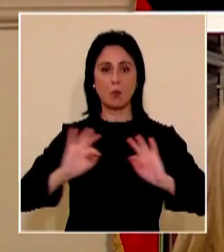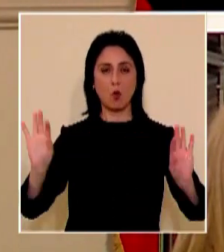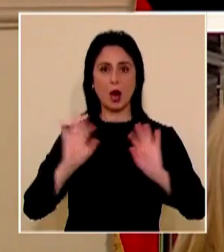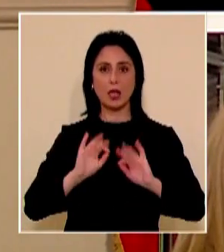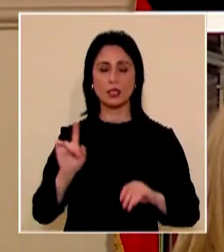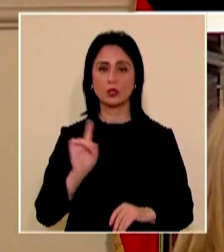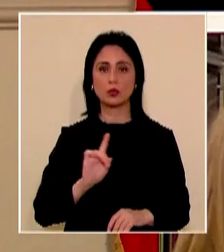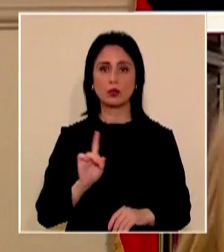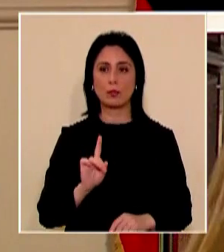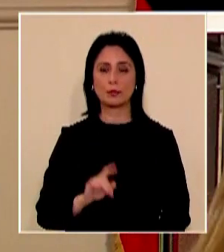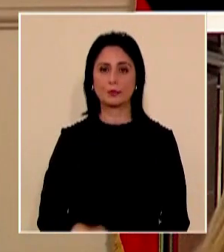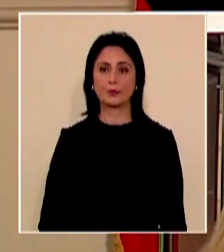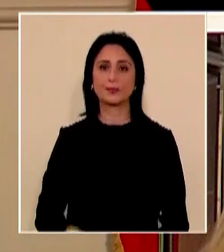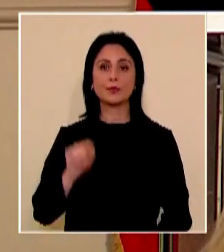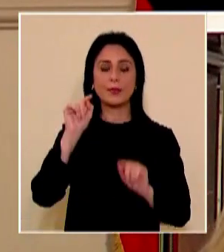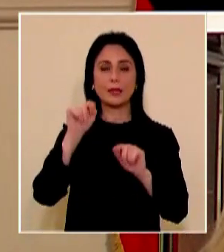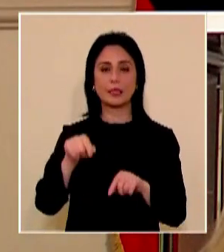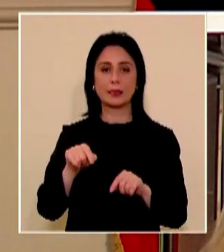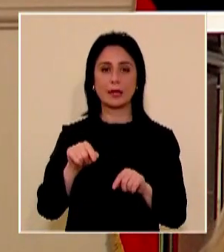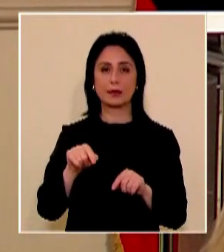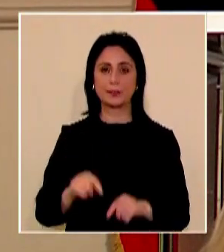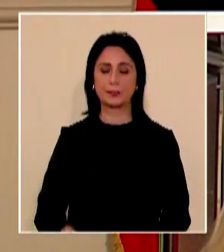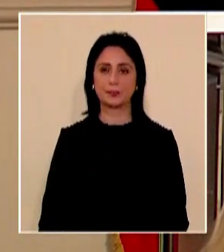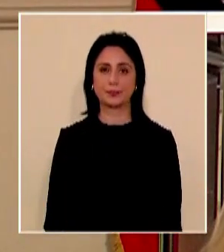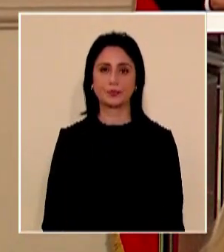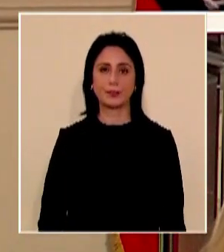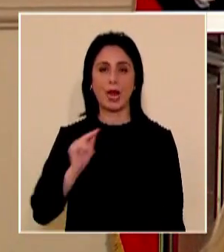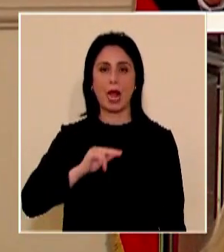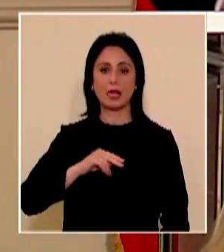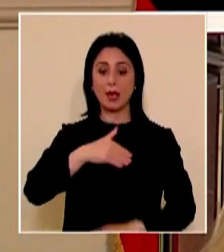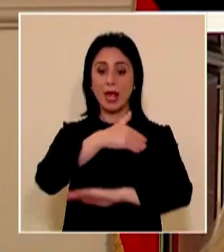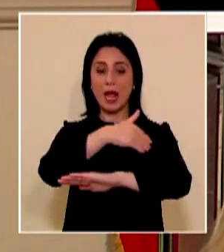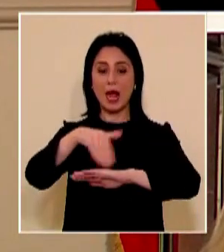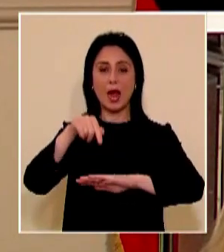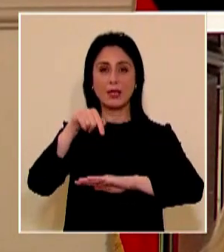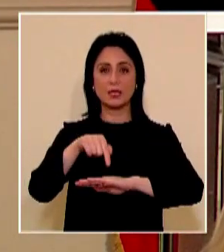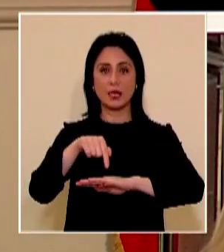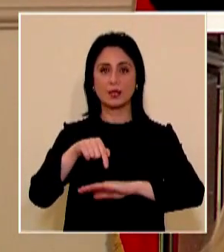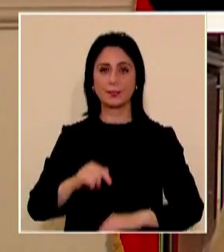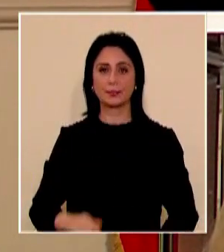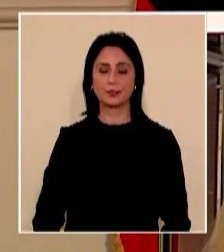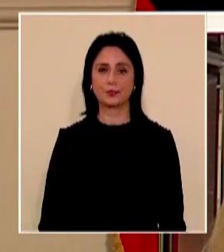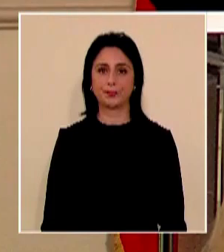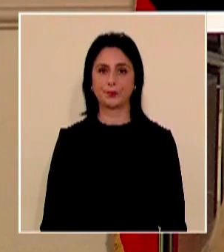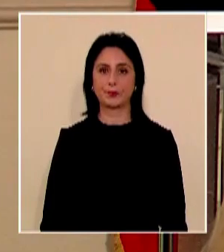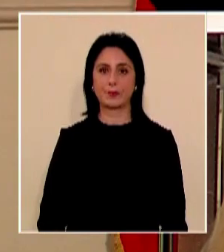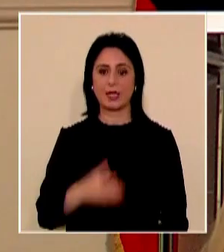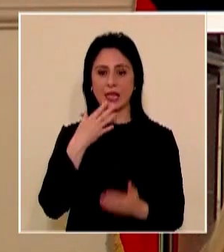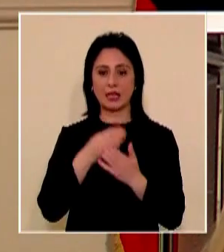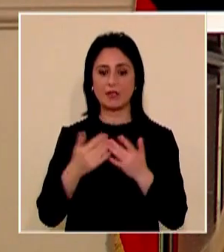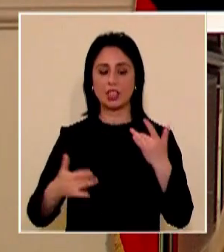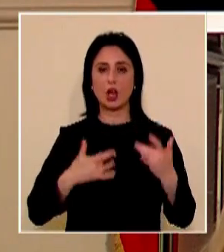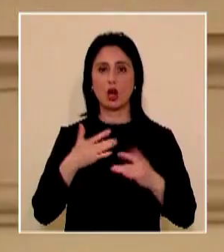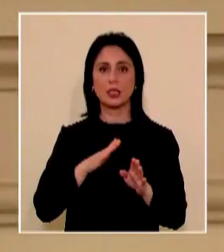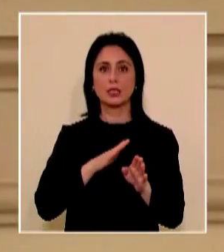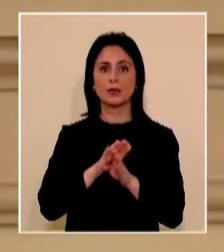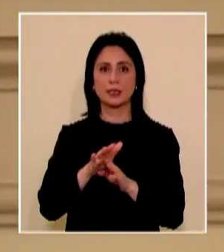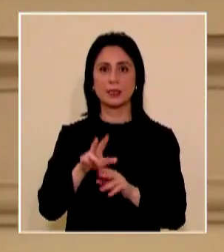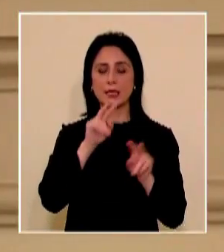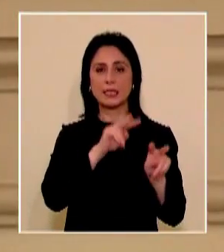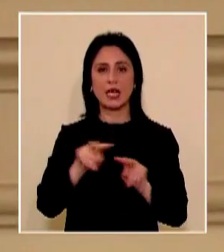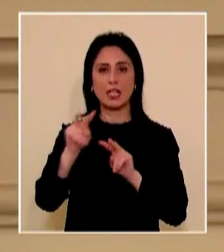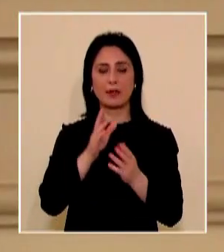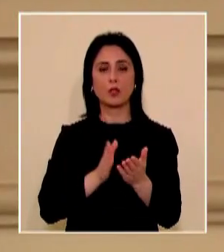obecna tam właśnie w okolicach linii rozgraniczenia. Na co dzień pełni swoje zadania misja obserwacyjna